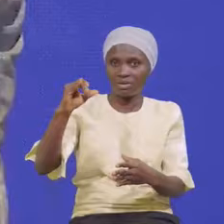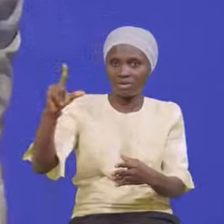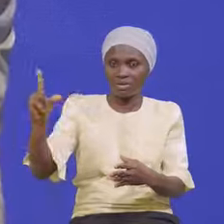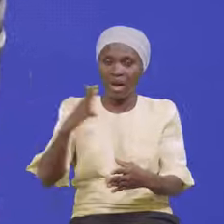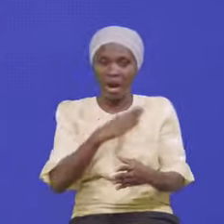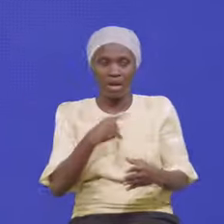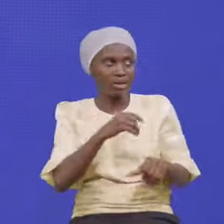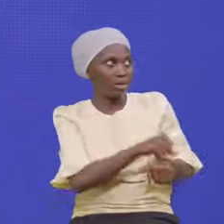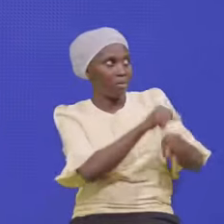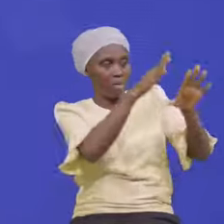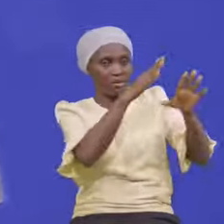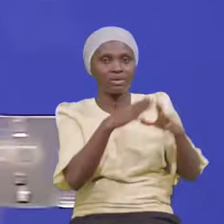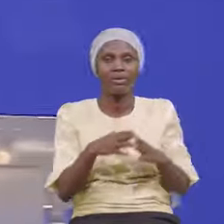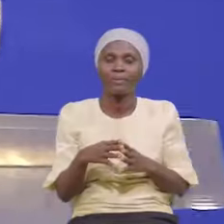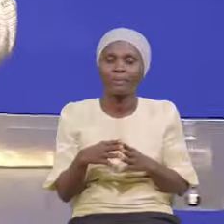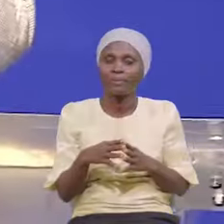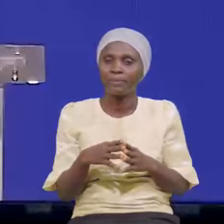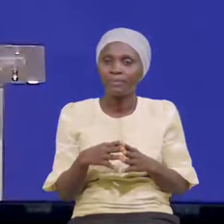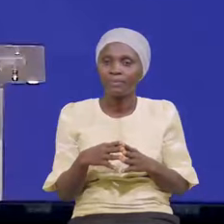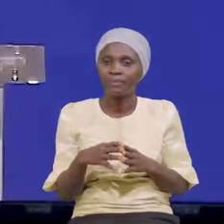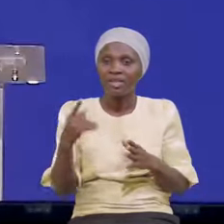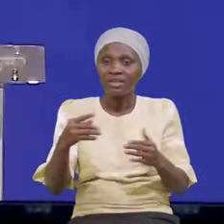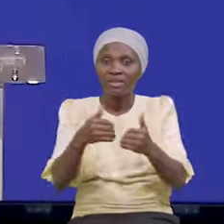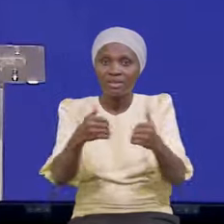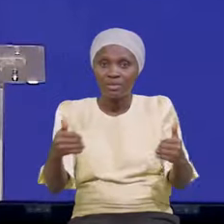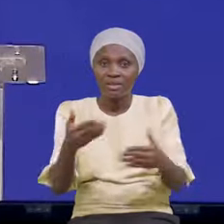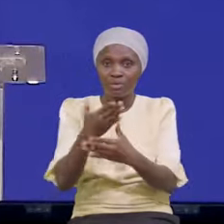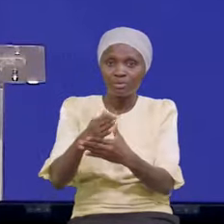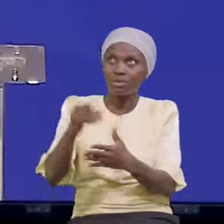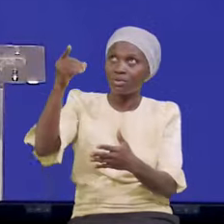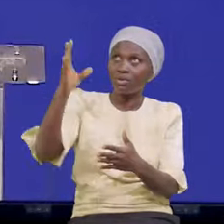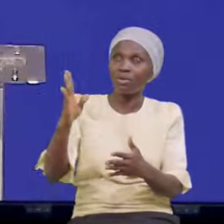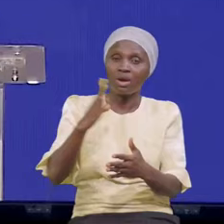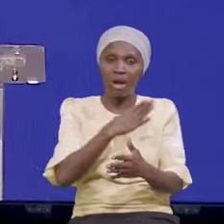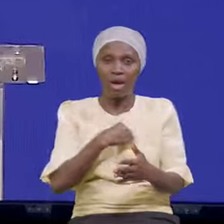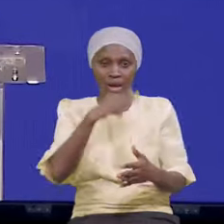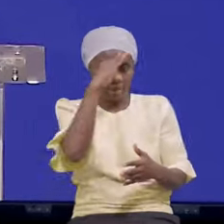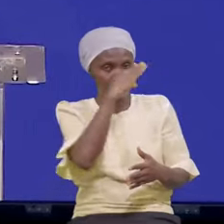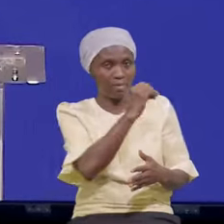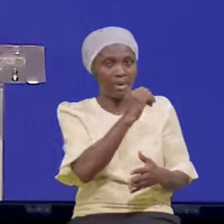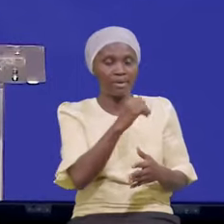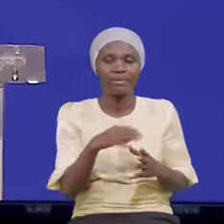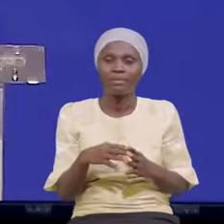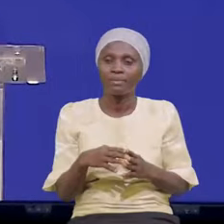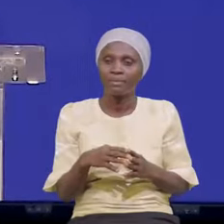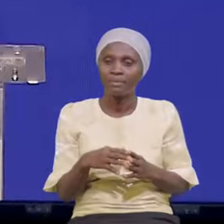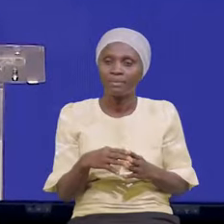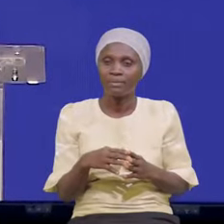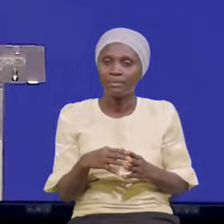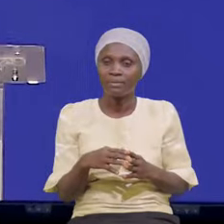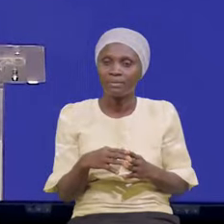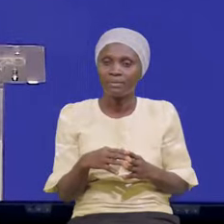మధ్యలో వారధి బ్రిడ్జ్ నిర్మాణం చేయలేరు, the separation between God and man, దేవునికి మానవాళికి మధ్య ఎడబాటు కూడా, it shall seem